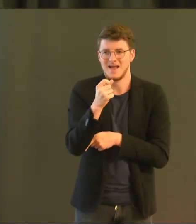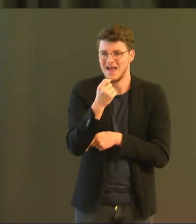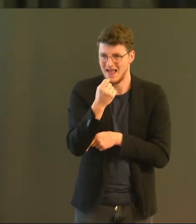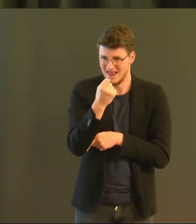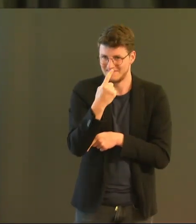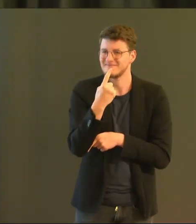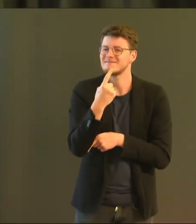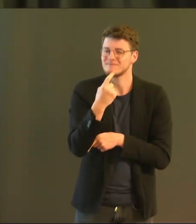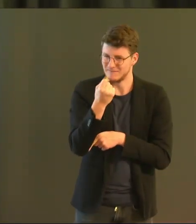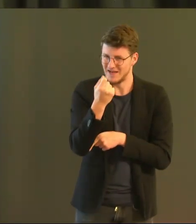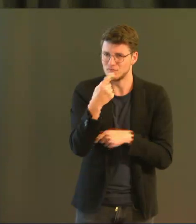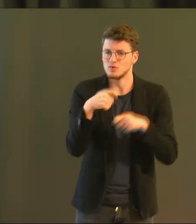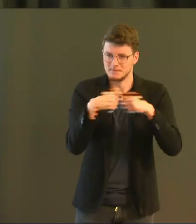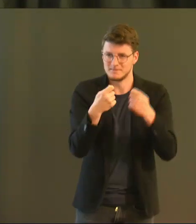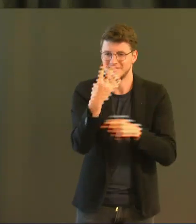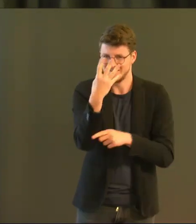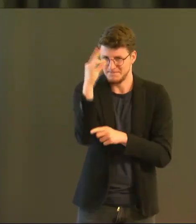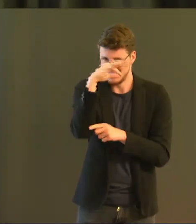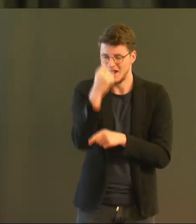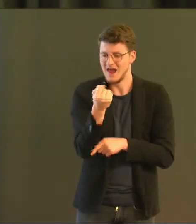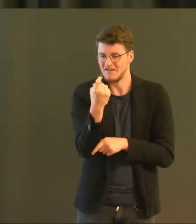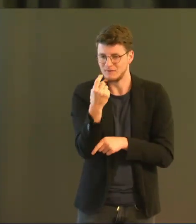darks des